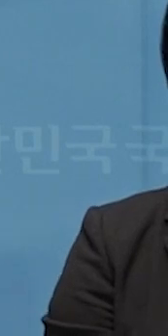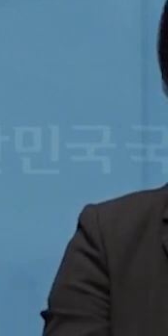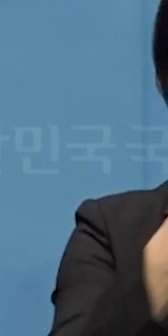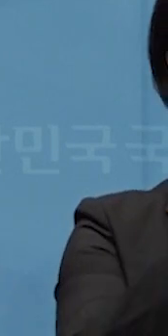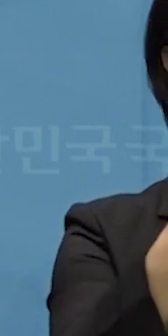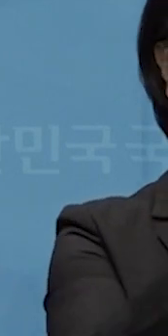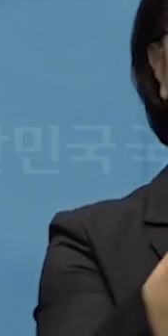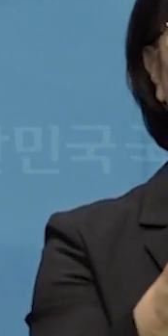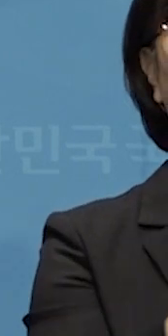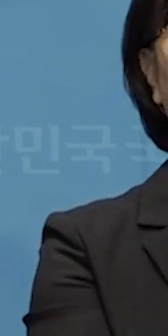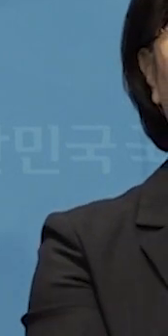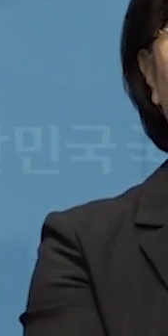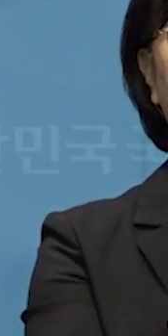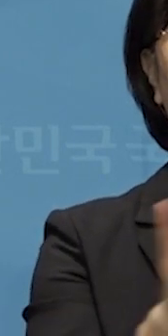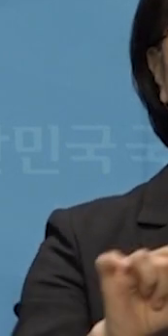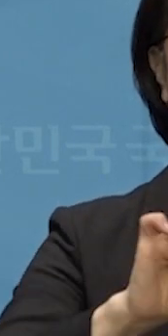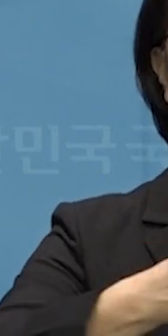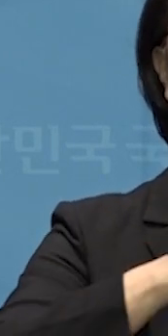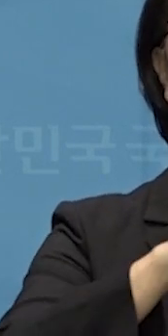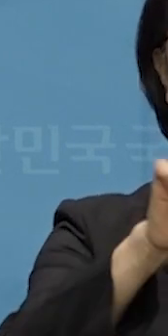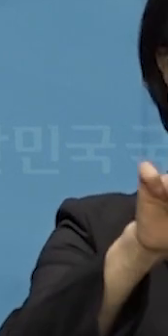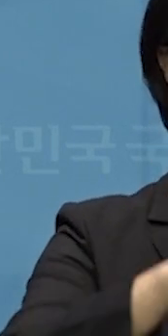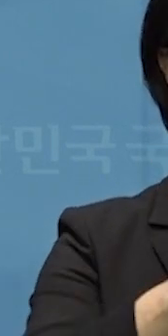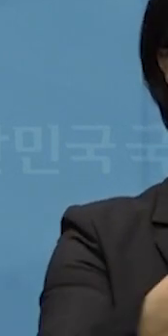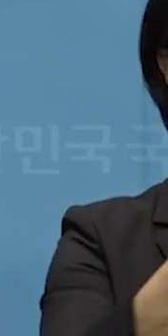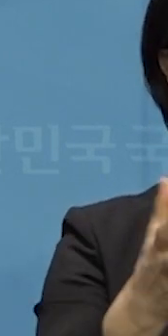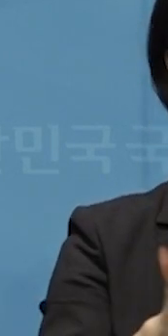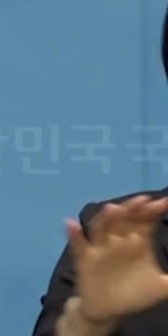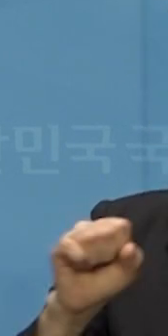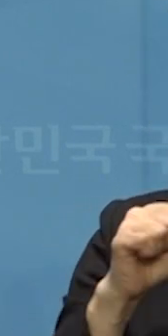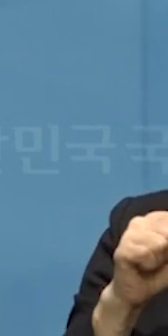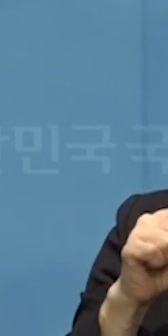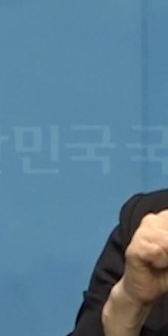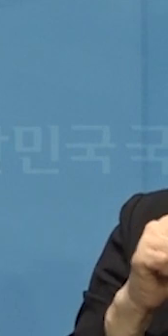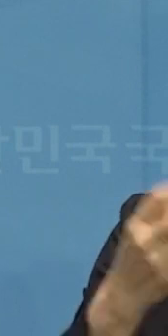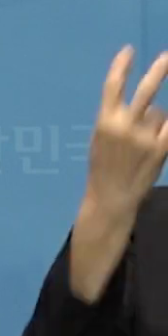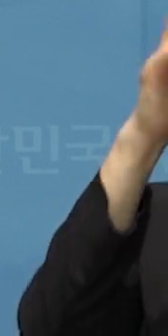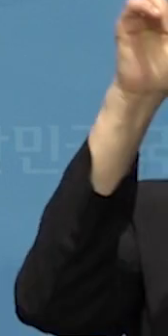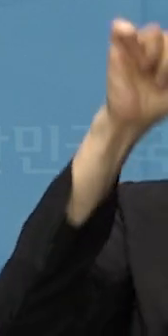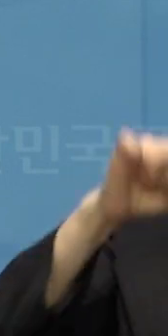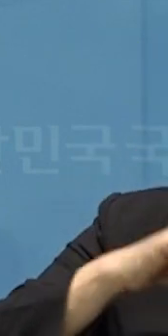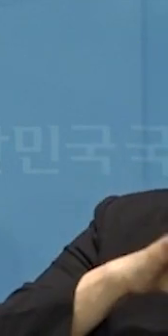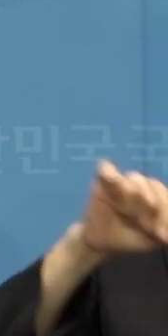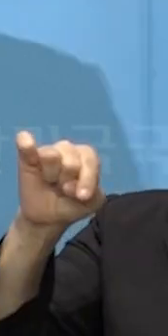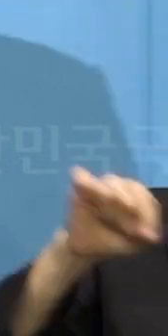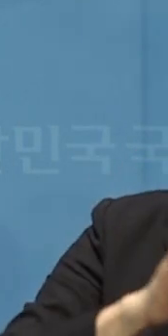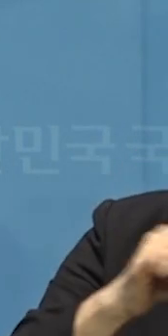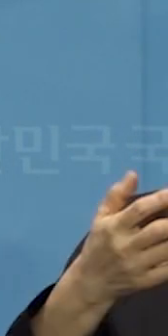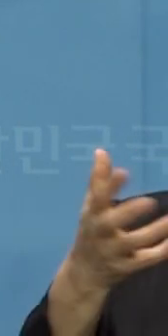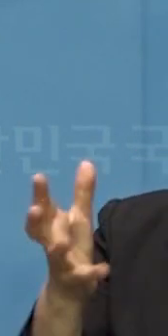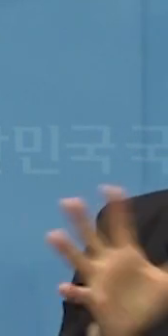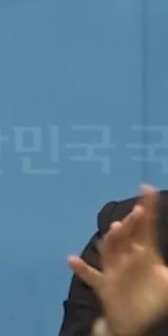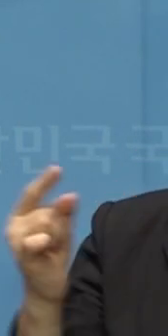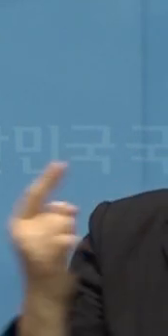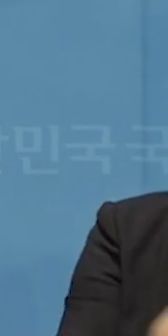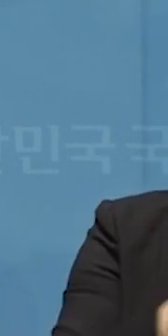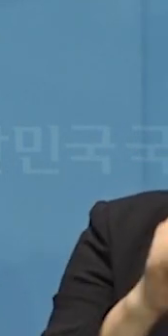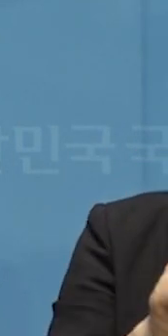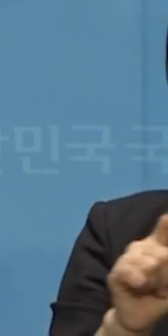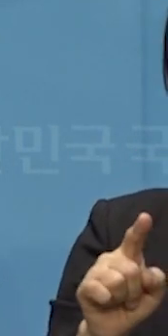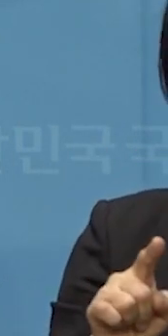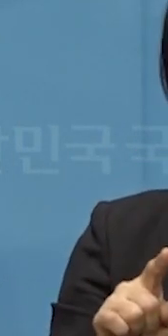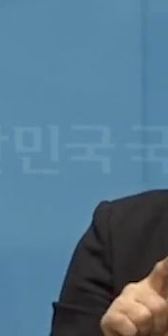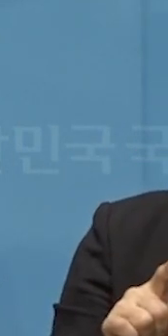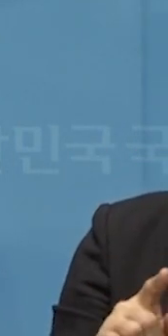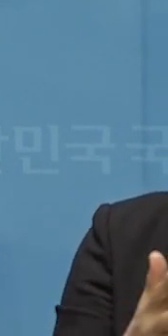민주당은 1인 독재 정당 국민의 힘은 검찰 독재 정당으로 전락한 지금의 양당